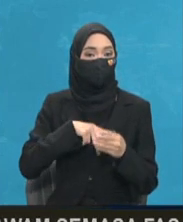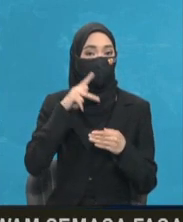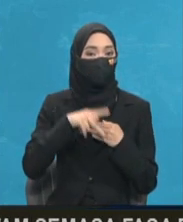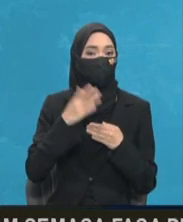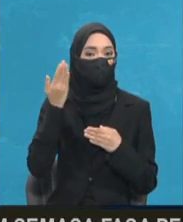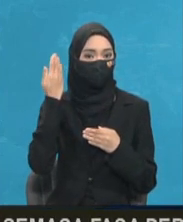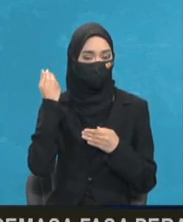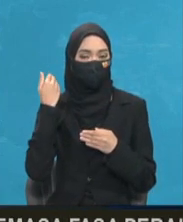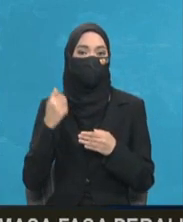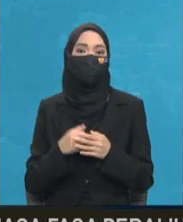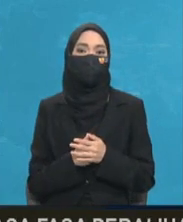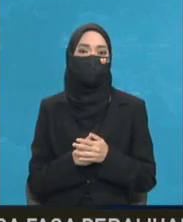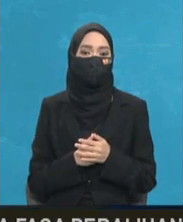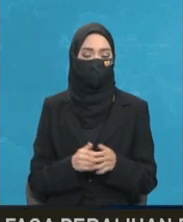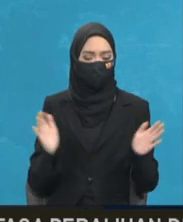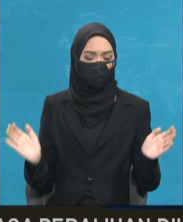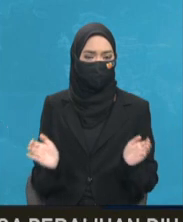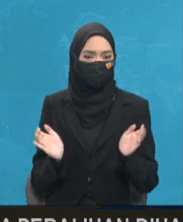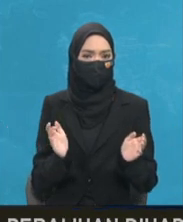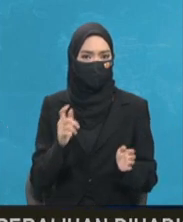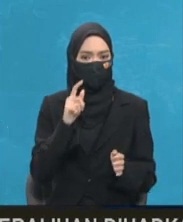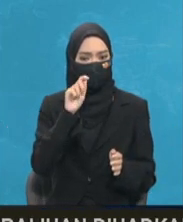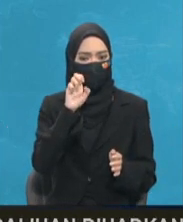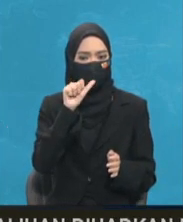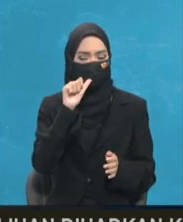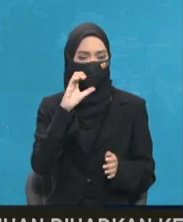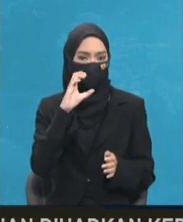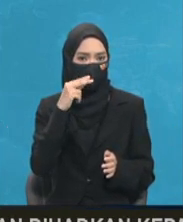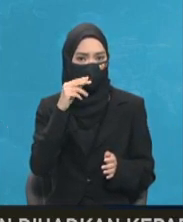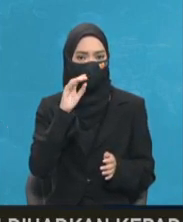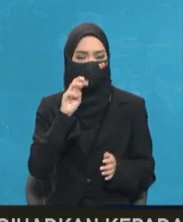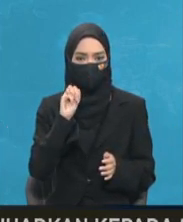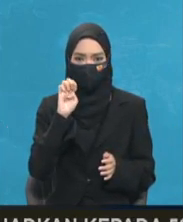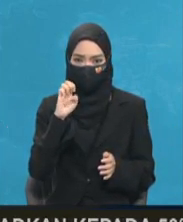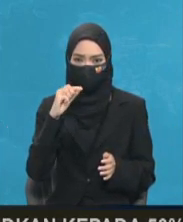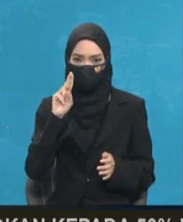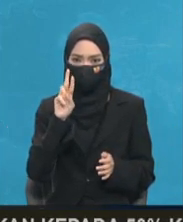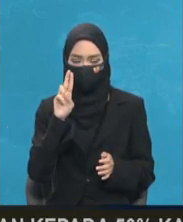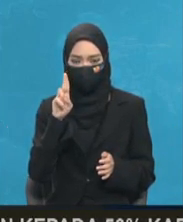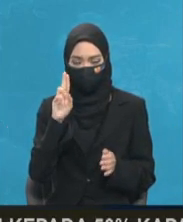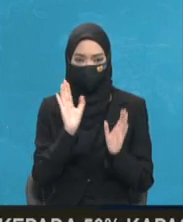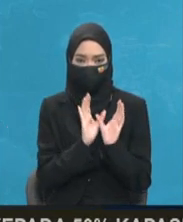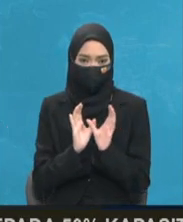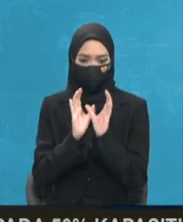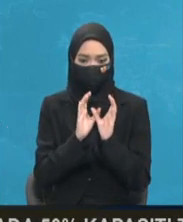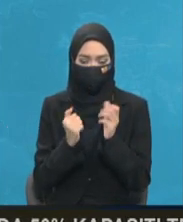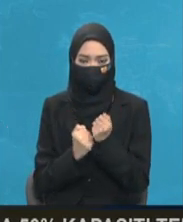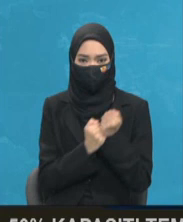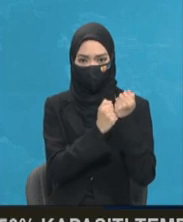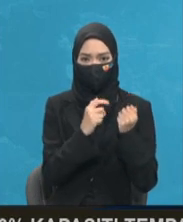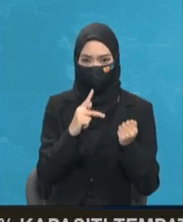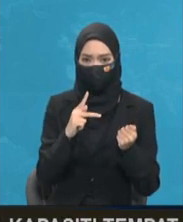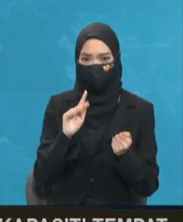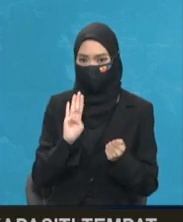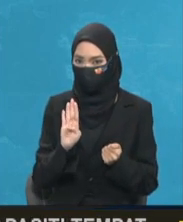itu dianjurkan oleh cismi guru serta Club community beliau transformasi dengan sokongan Kementerian Kebudayaan belia dan